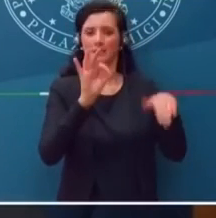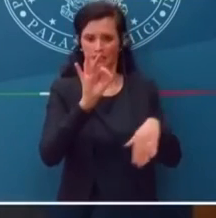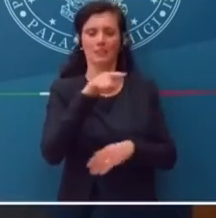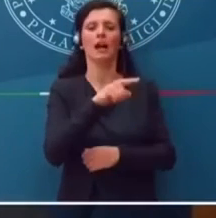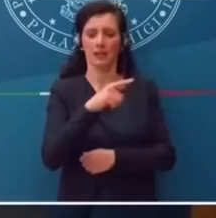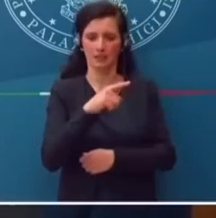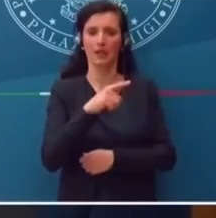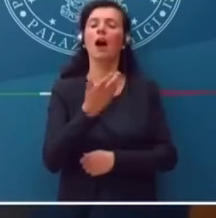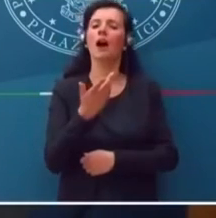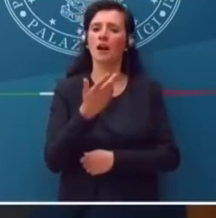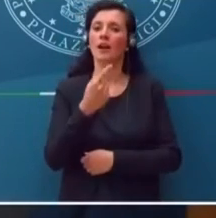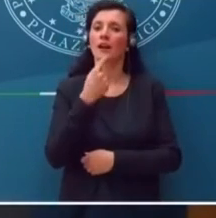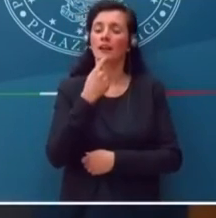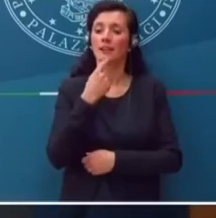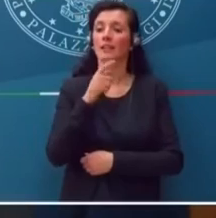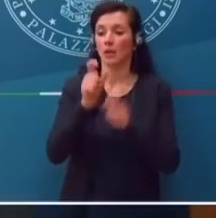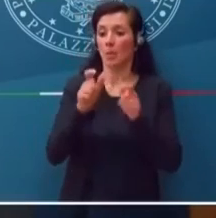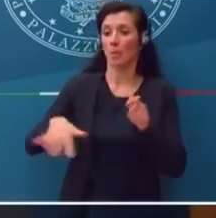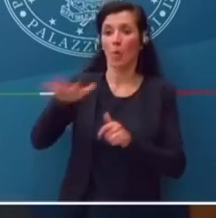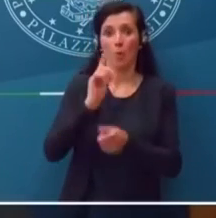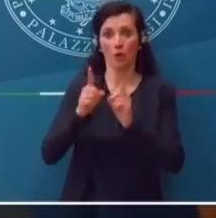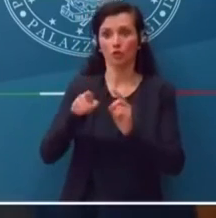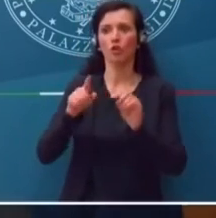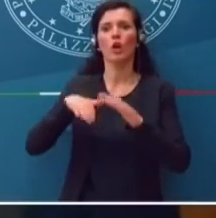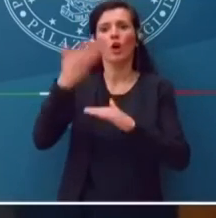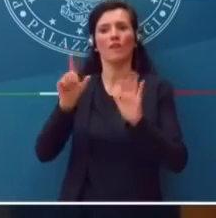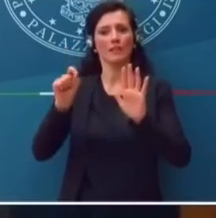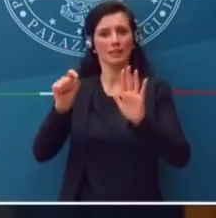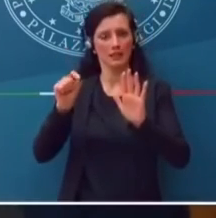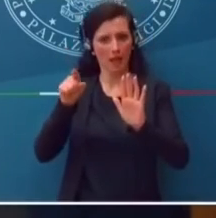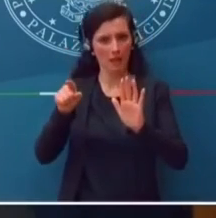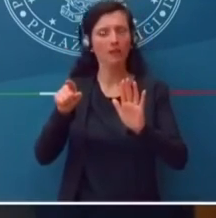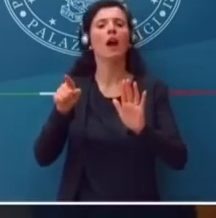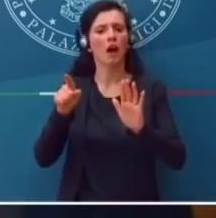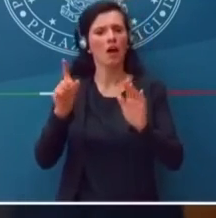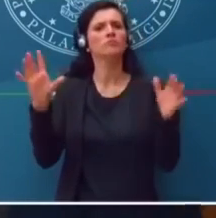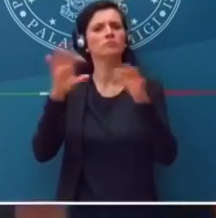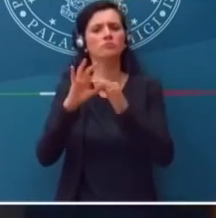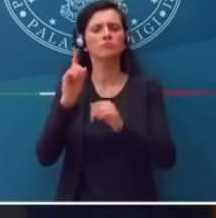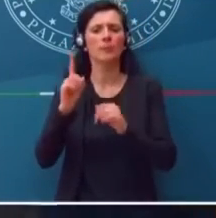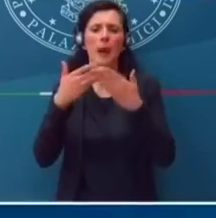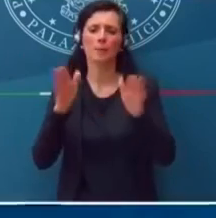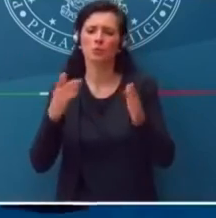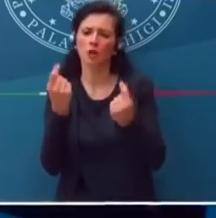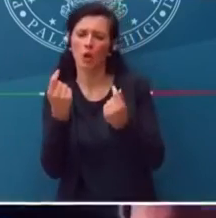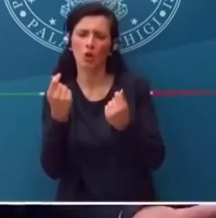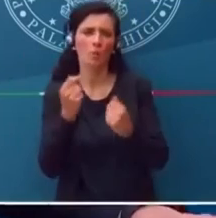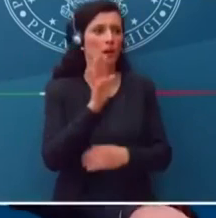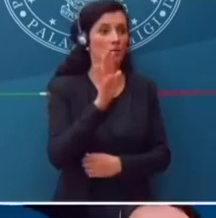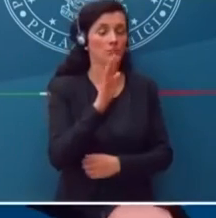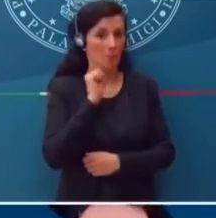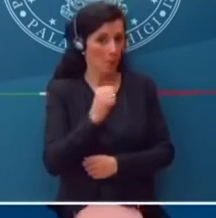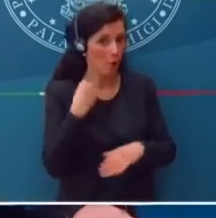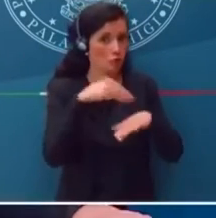della popolazione over 70 sono legate le riaperture delle attività economiche. Allora, scusa, posso fare? Io non ho detto